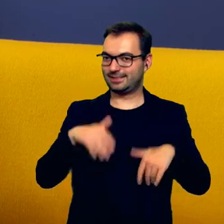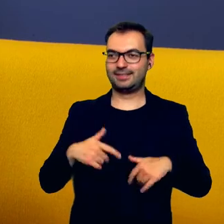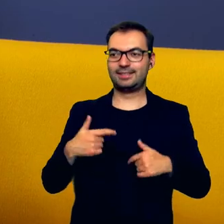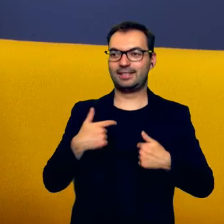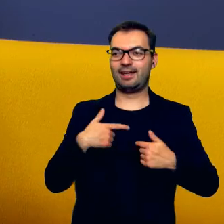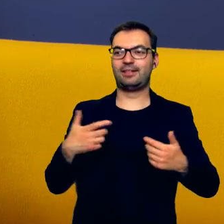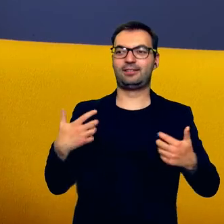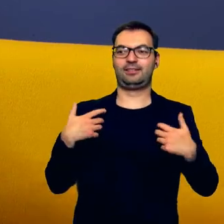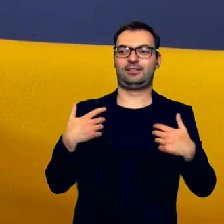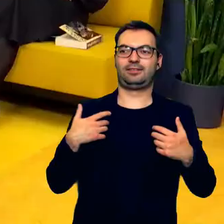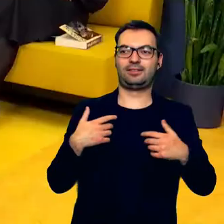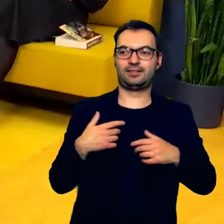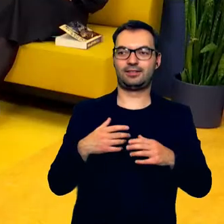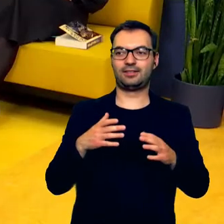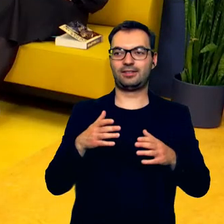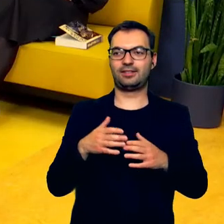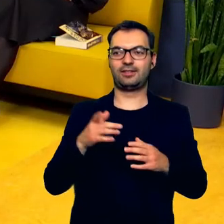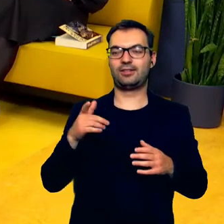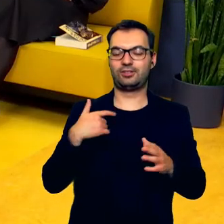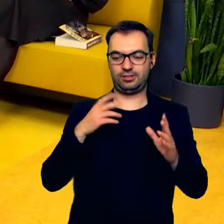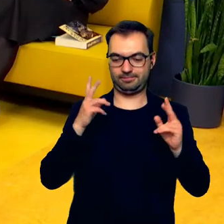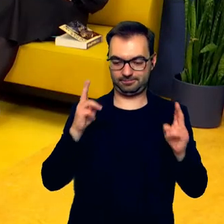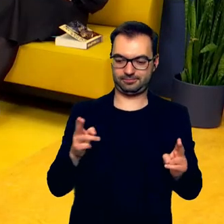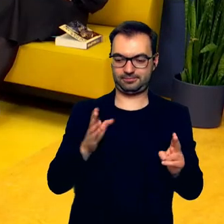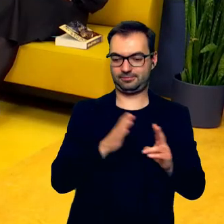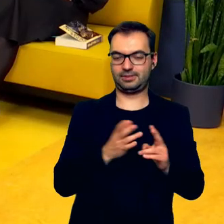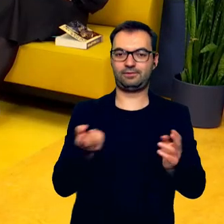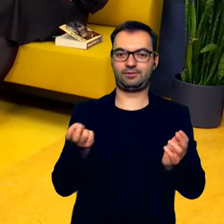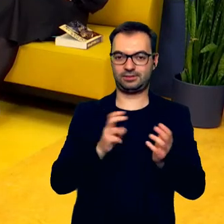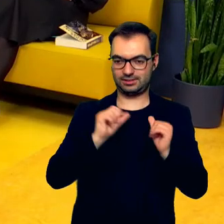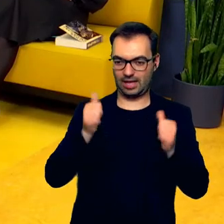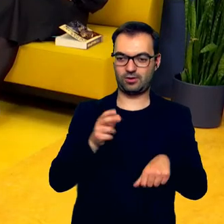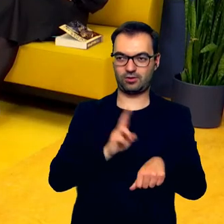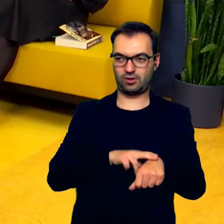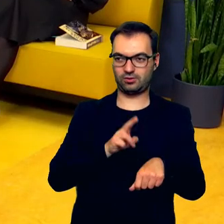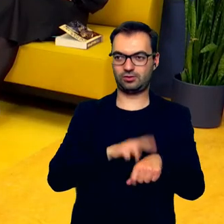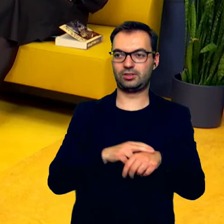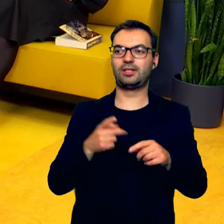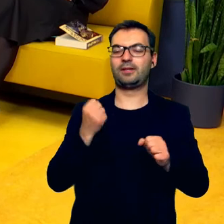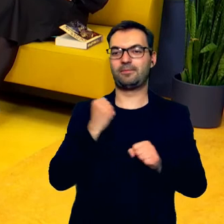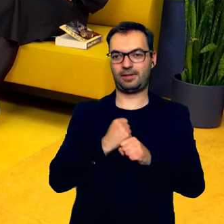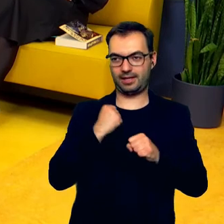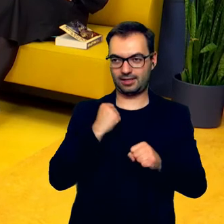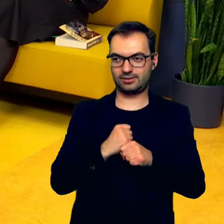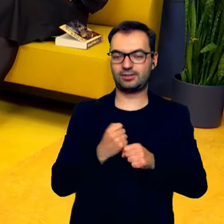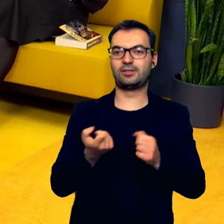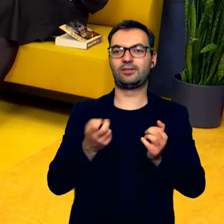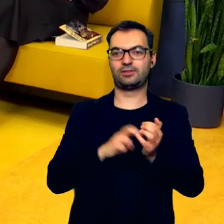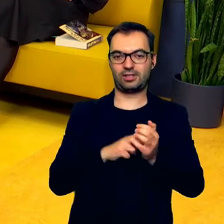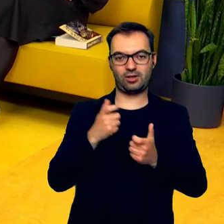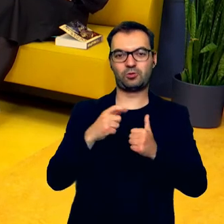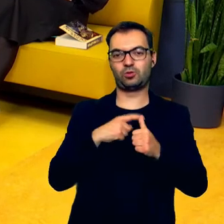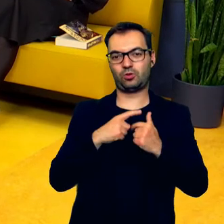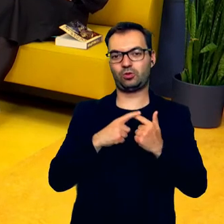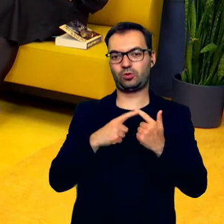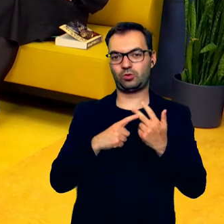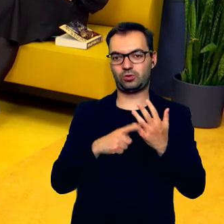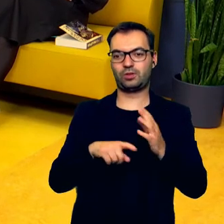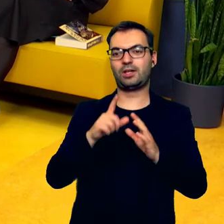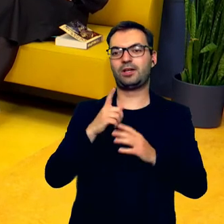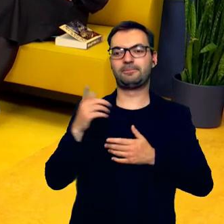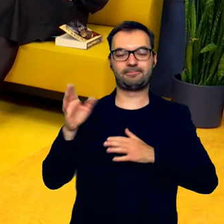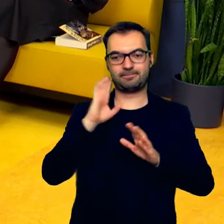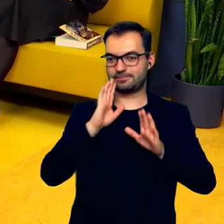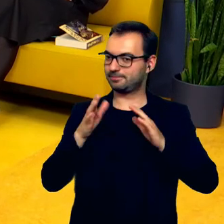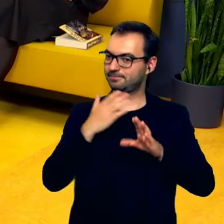człowiekiem, który żyje nie kameleon. Odtąd dotąd, który w stałych godzinach postępuje, robi to, a to, który